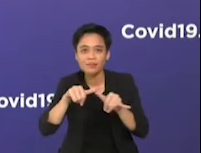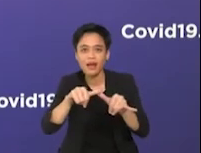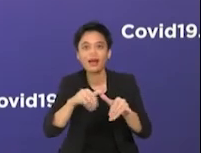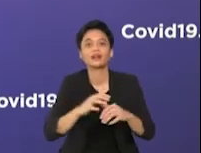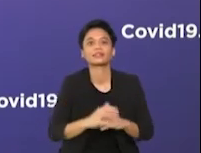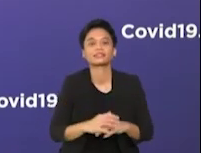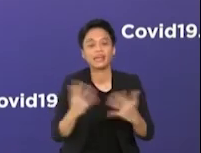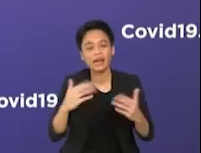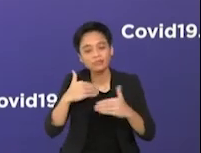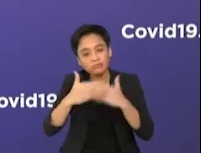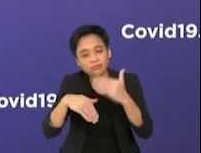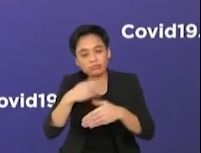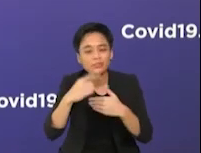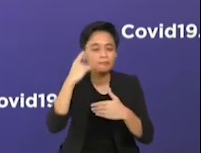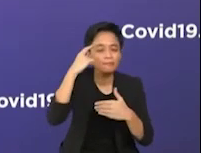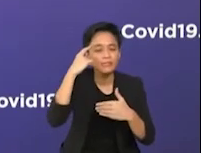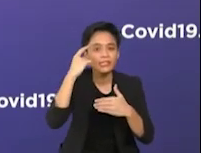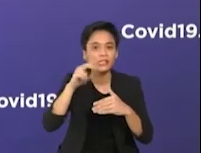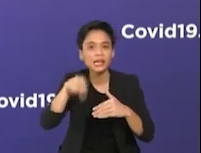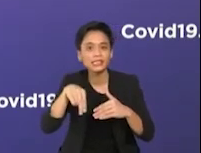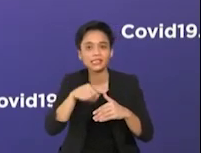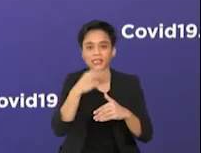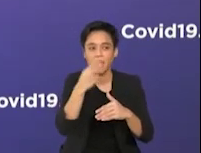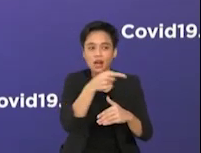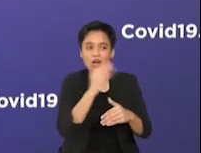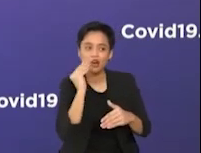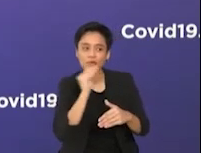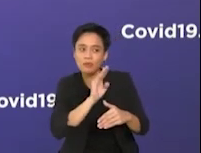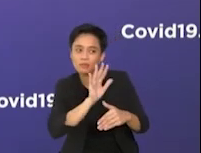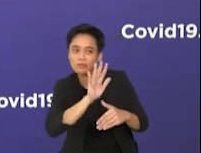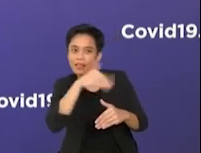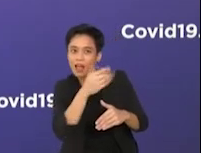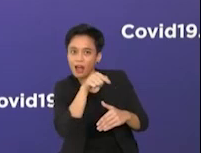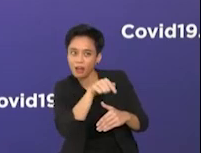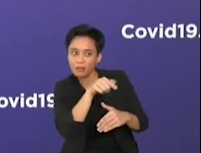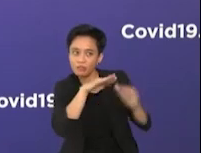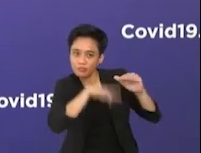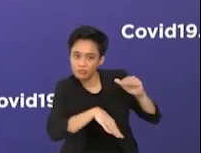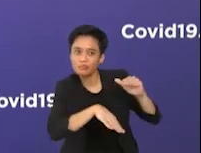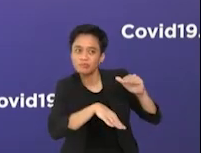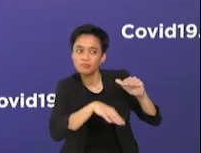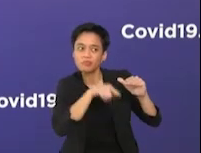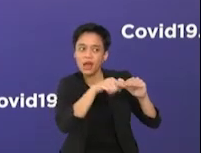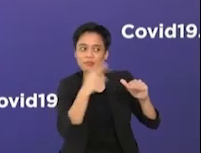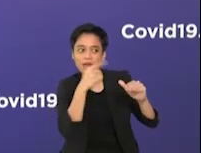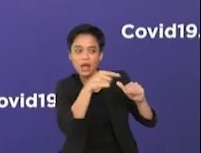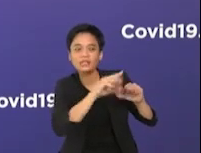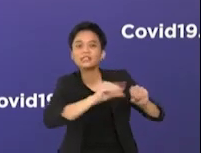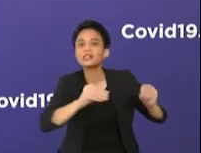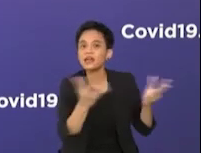dipikirkan kembali bahwa pada kelompok-kelompok usia ini pada wilayah pekerjaan yang diijinkan